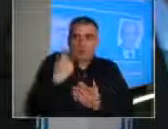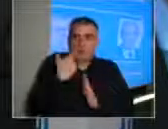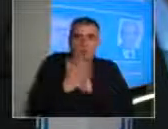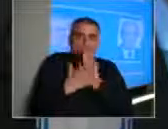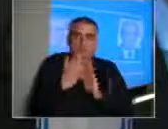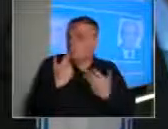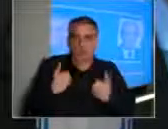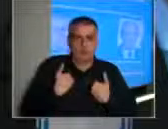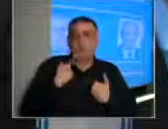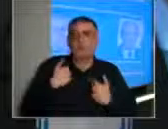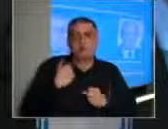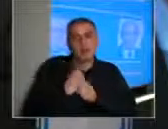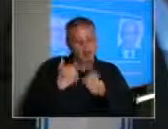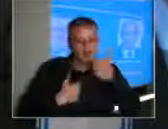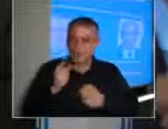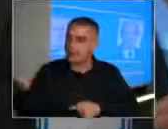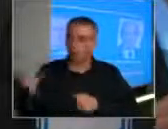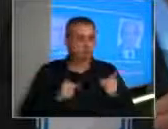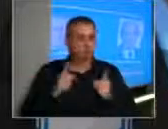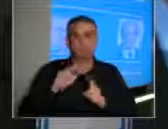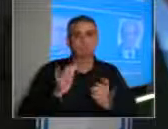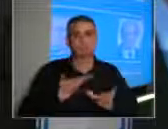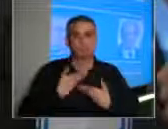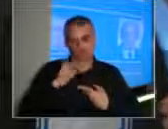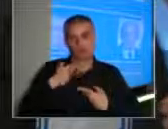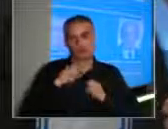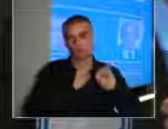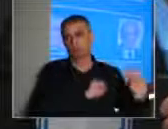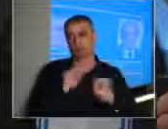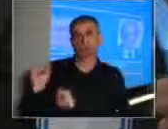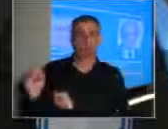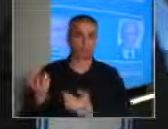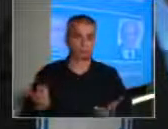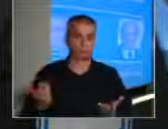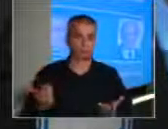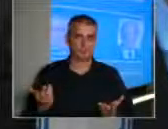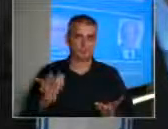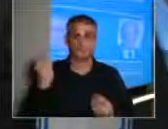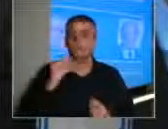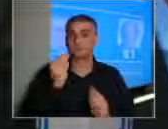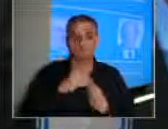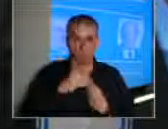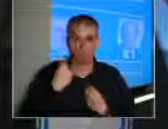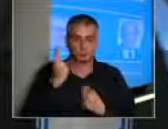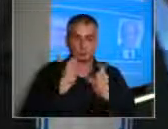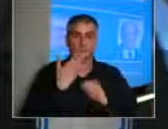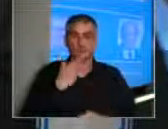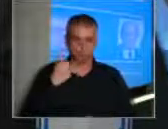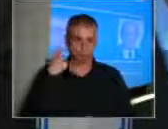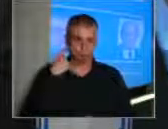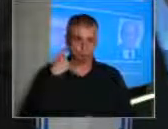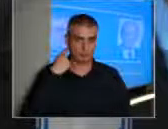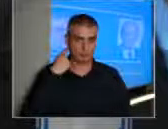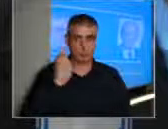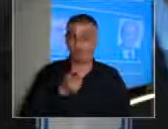צריך אותי. הוא אומר, אני אעשה מכרז בין גנץ לנתניהו, מי שייתן לי יותר, אני אלך איתו. ודבר נוסף שכל אזרח ישראלי שומע